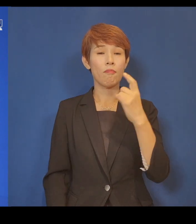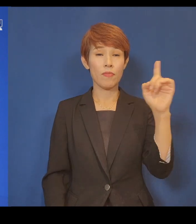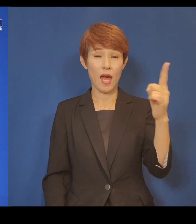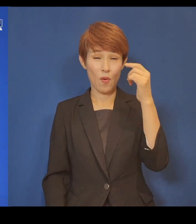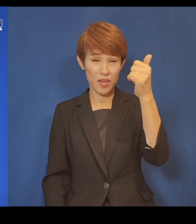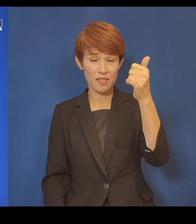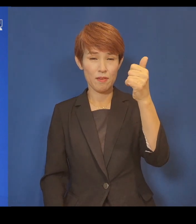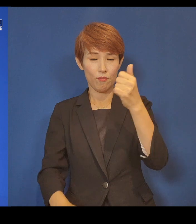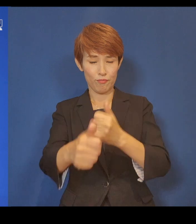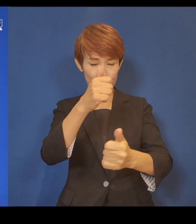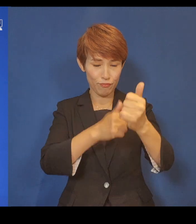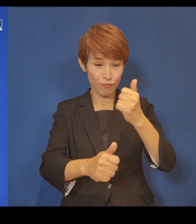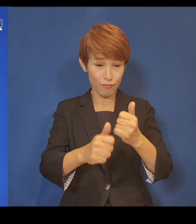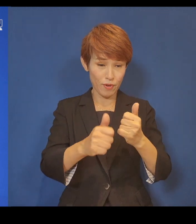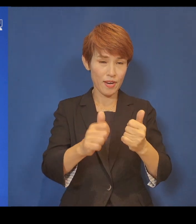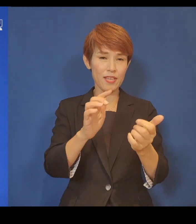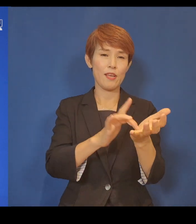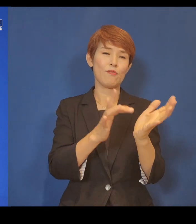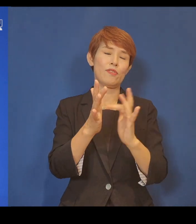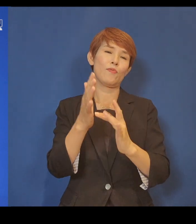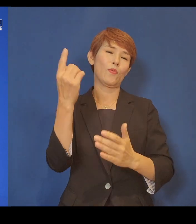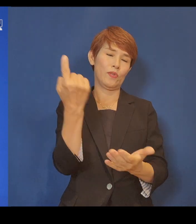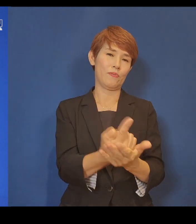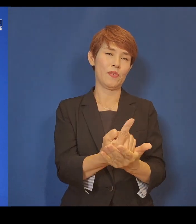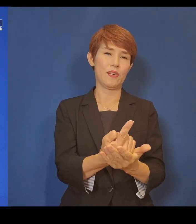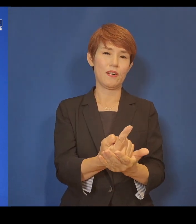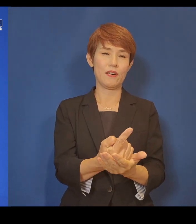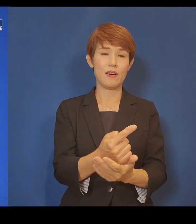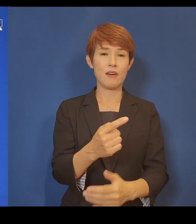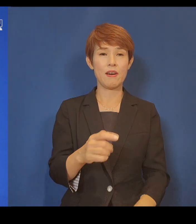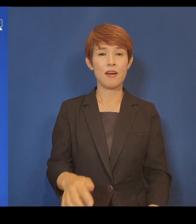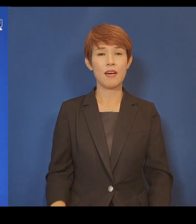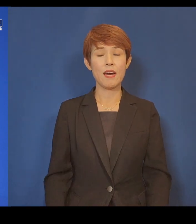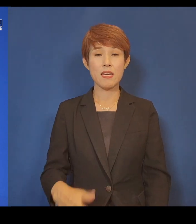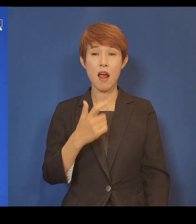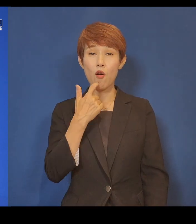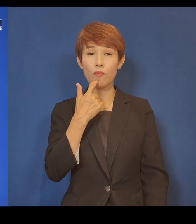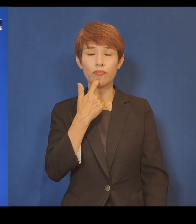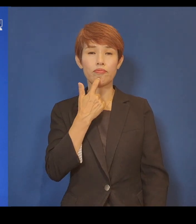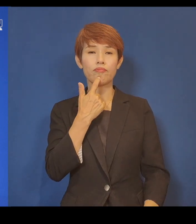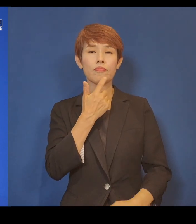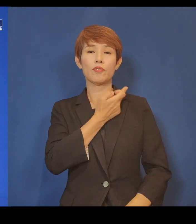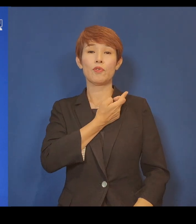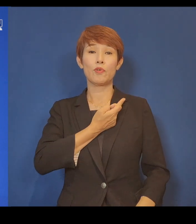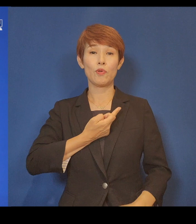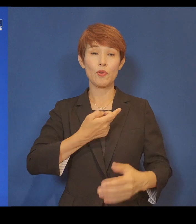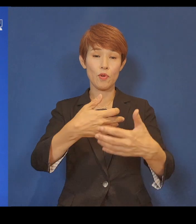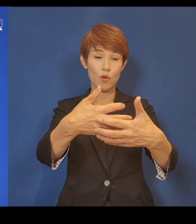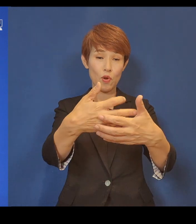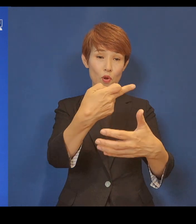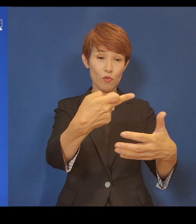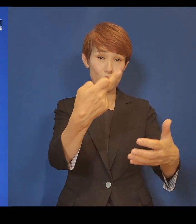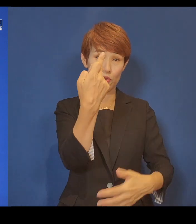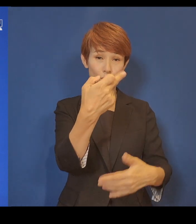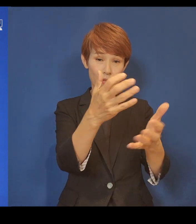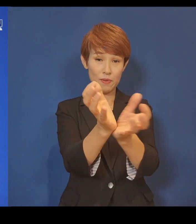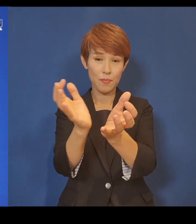다윗은 하나님이 자랑스러워하는 왕이 됐고, 야곱은 12지파의 조상이 됐어요.